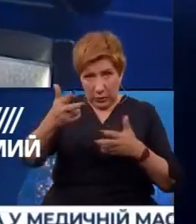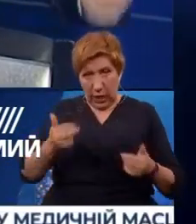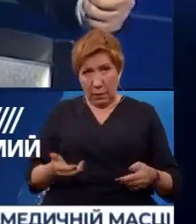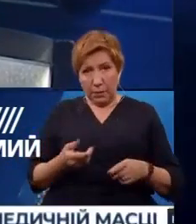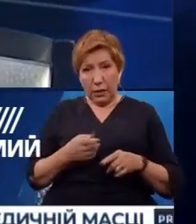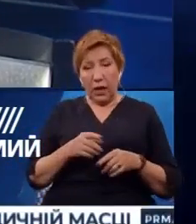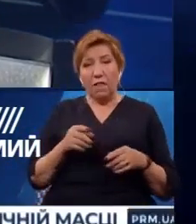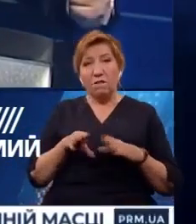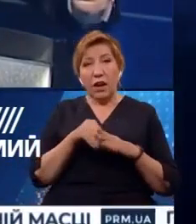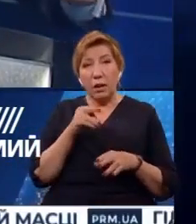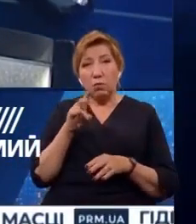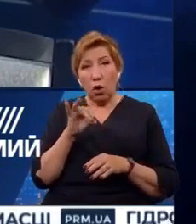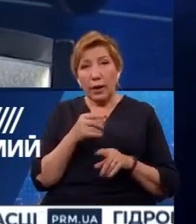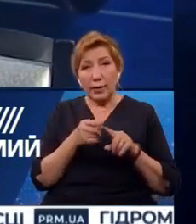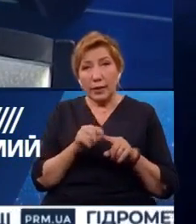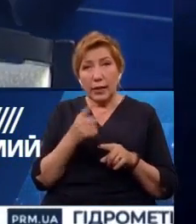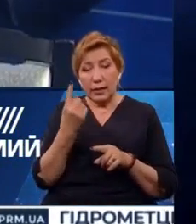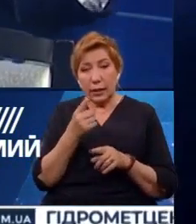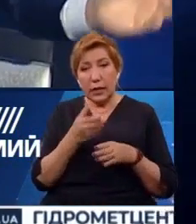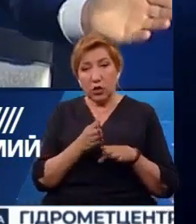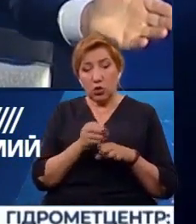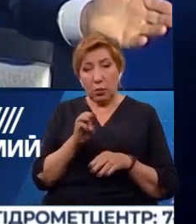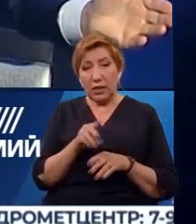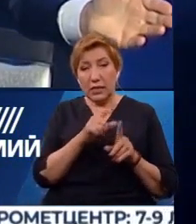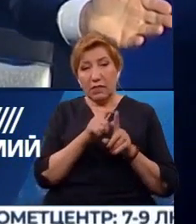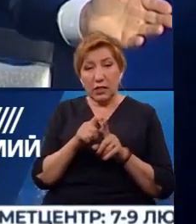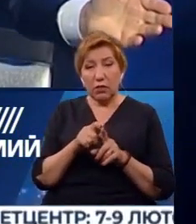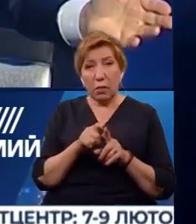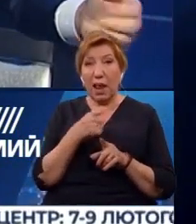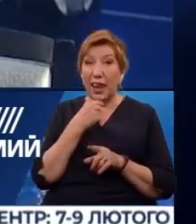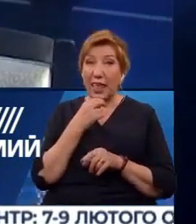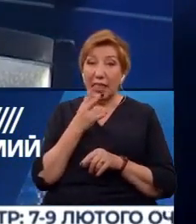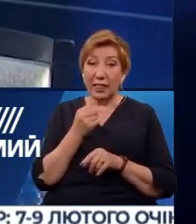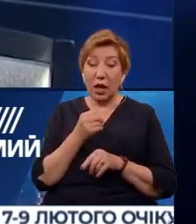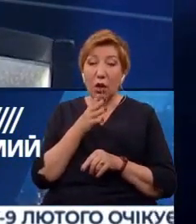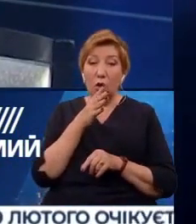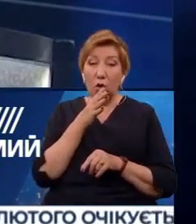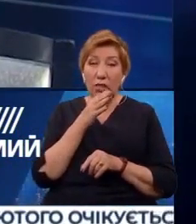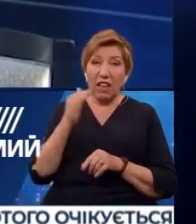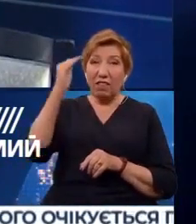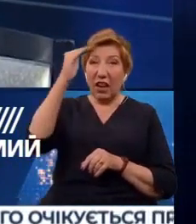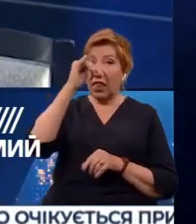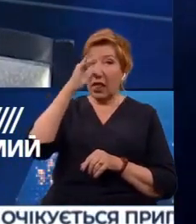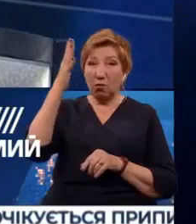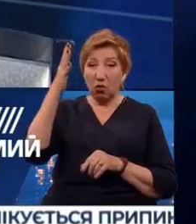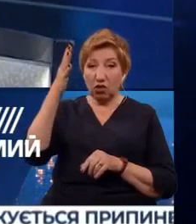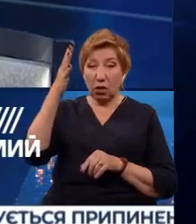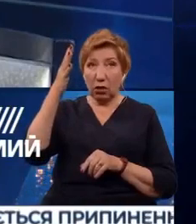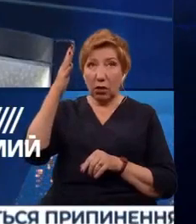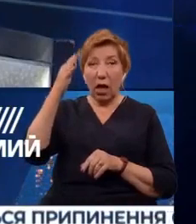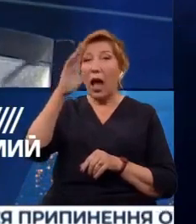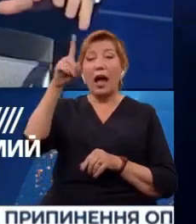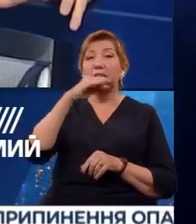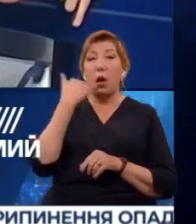розв'яже цю колізію із землею. Це знаєте, за висловом, здається, Леніна, да? Коли верхи не можуть,